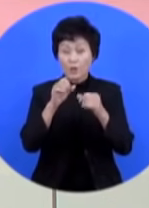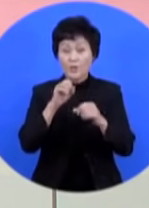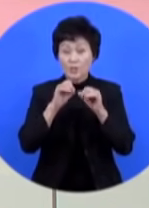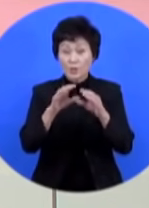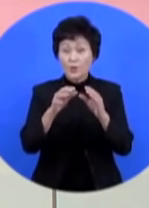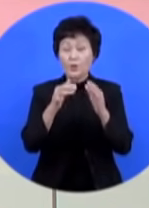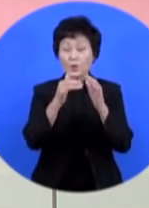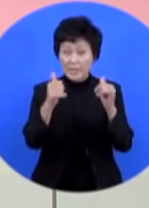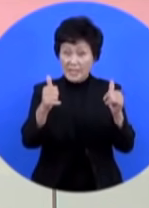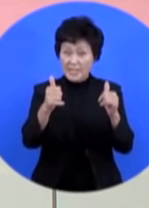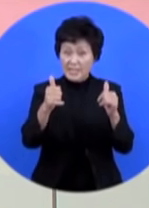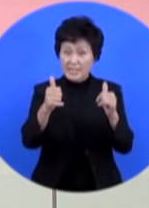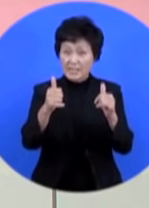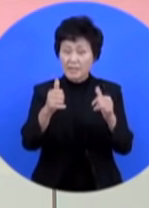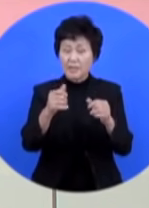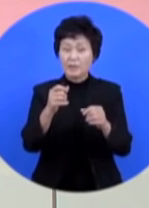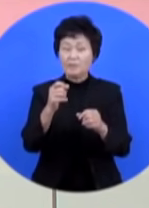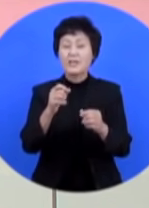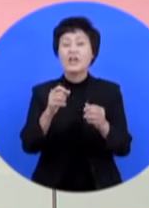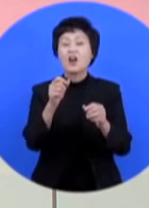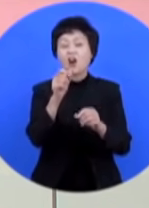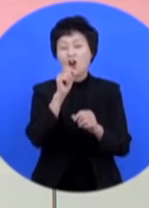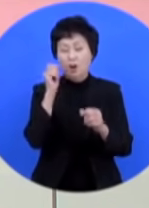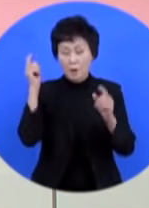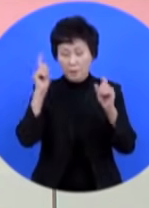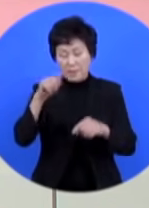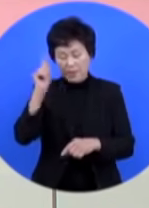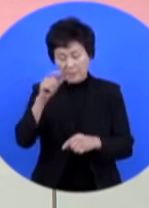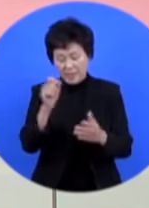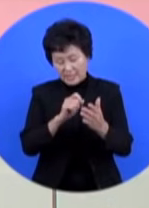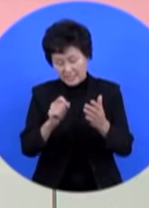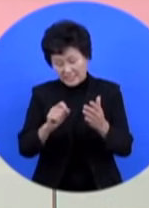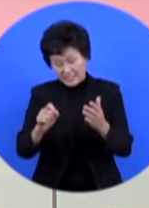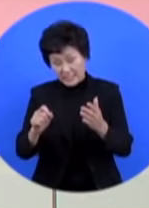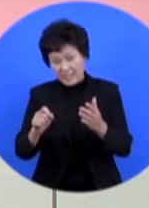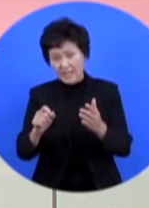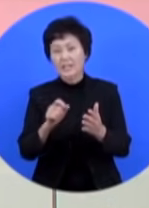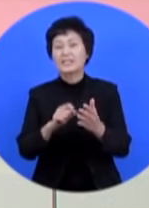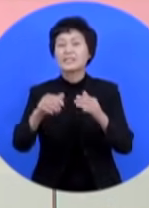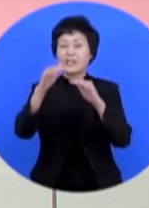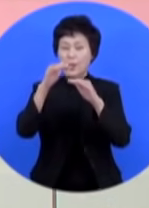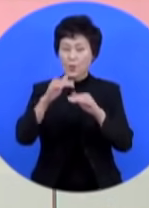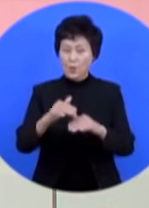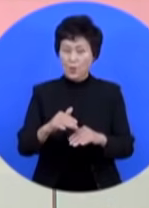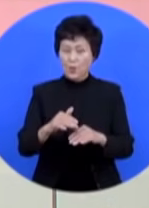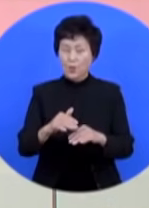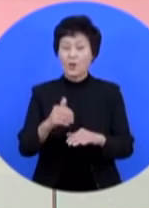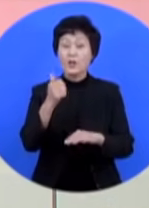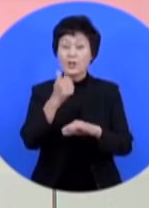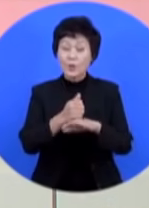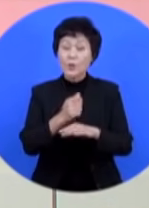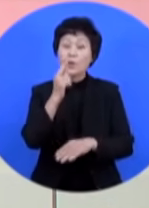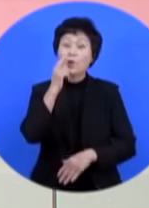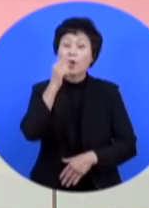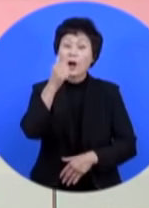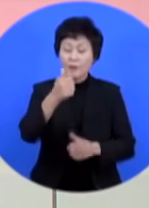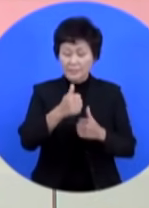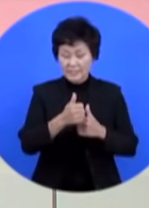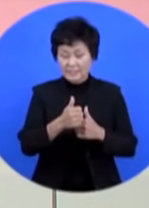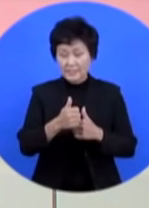전에 네. 읽으신 내용이 1948년도에 썼던 예. 결국 아버지를 따라서 자기도